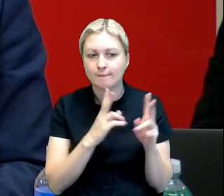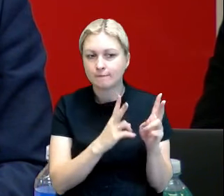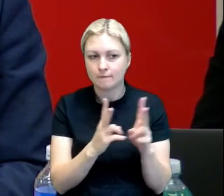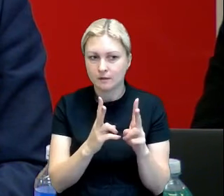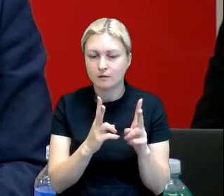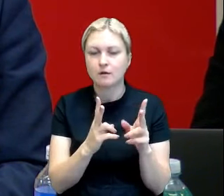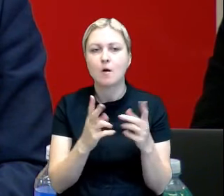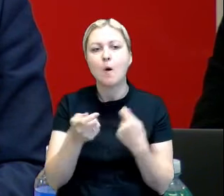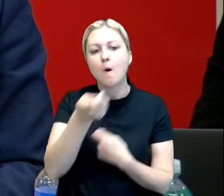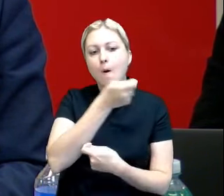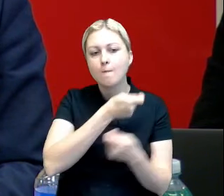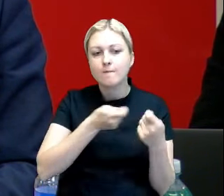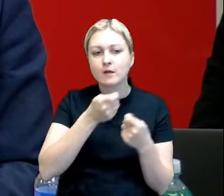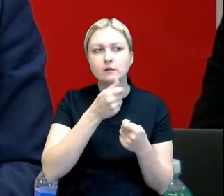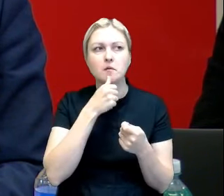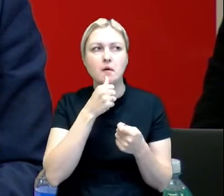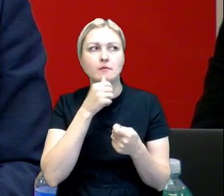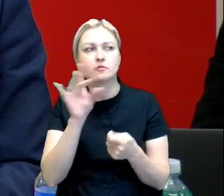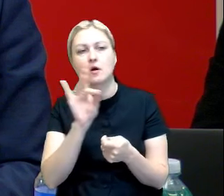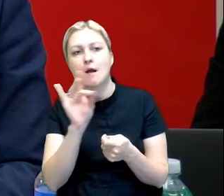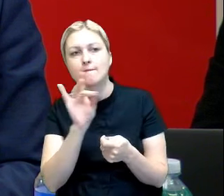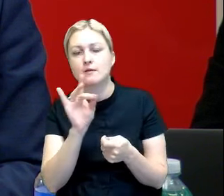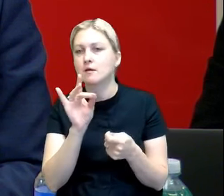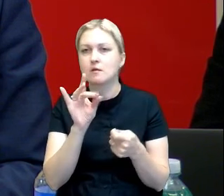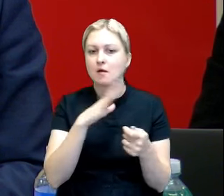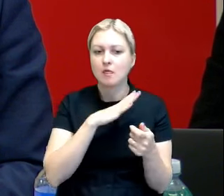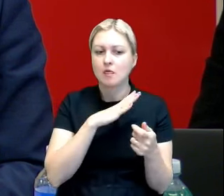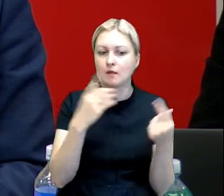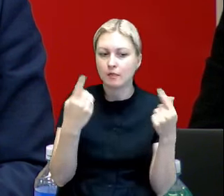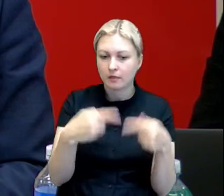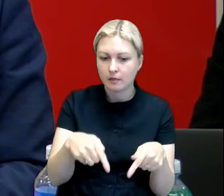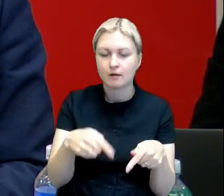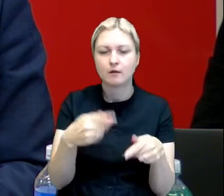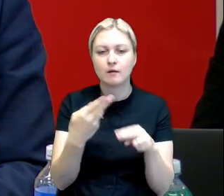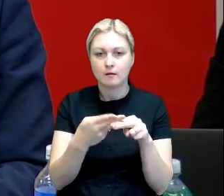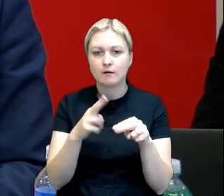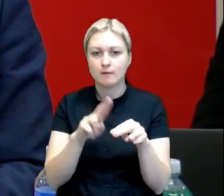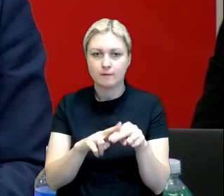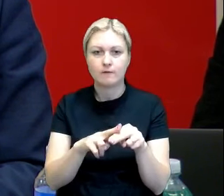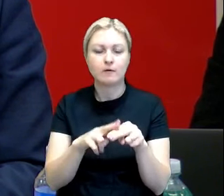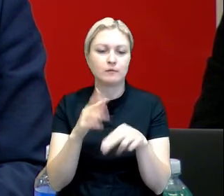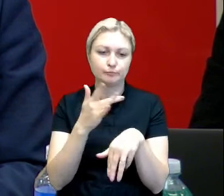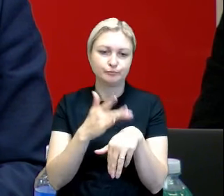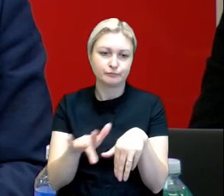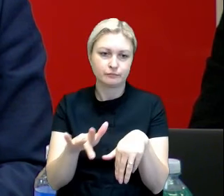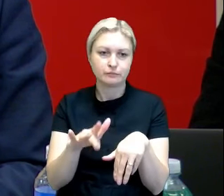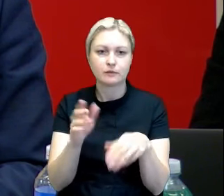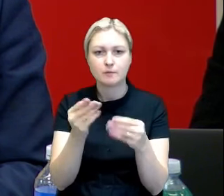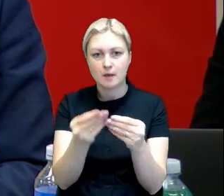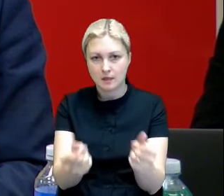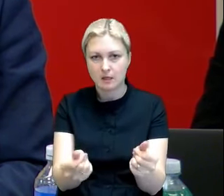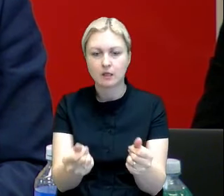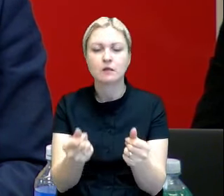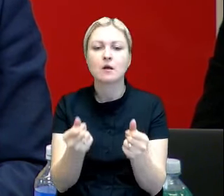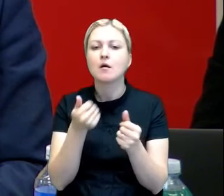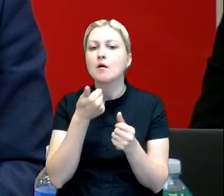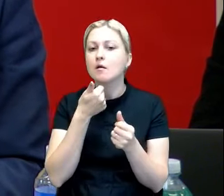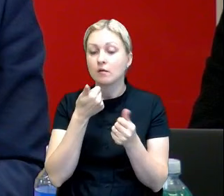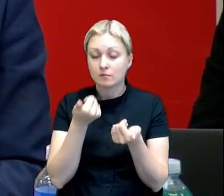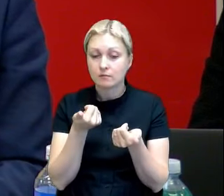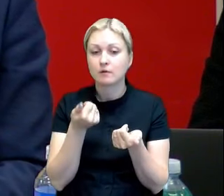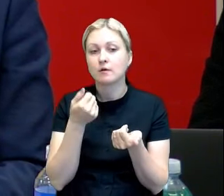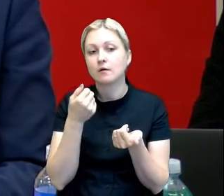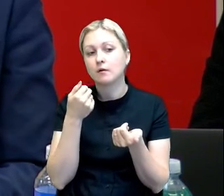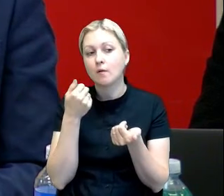dalyvaujant kavinuke neišsilaikė jos na neišsilaikymo pasekmė jos nėra jeigu ten investitorius nemąsto kitaip